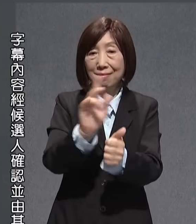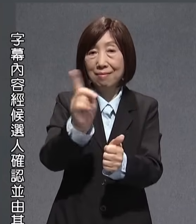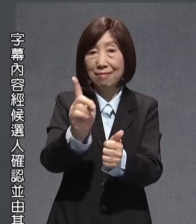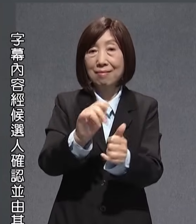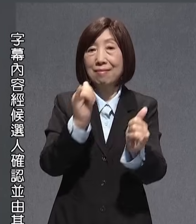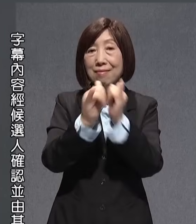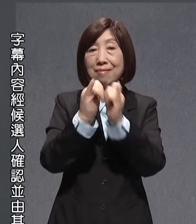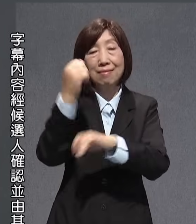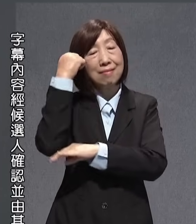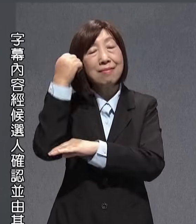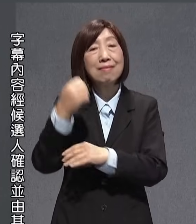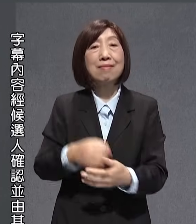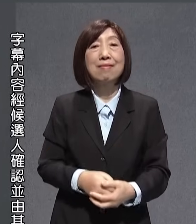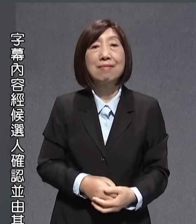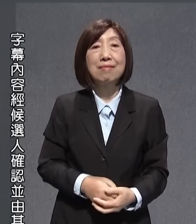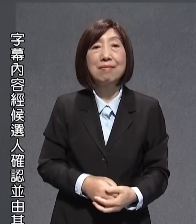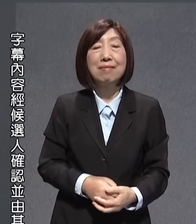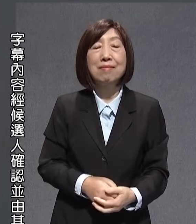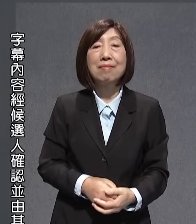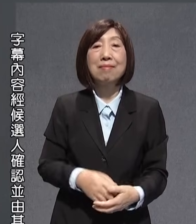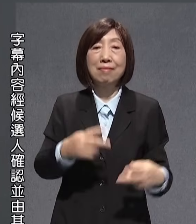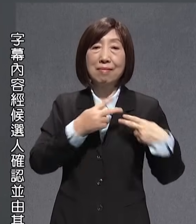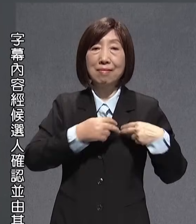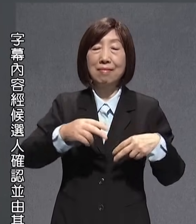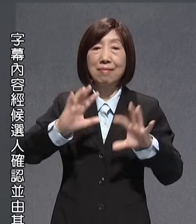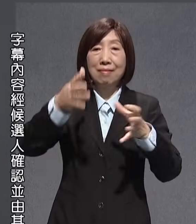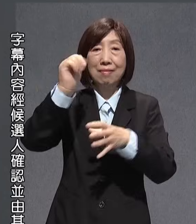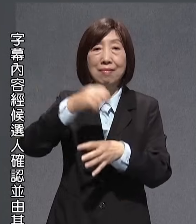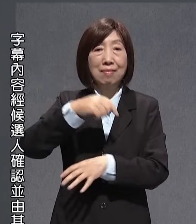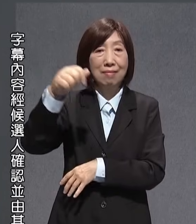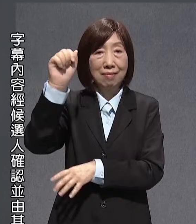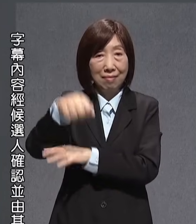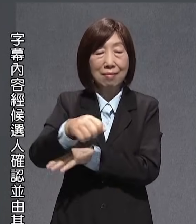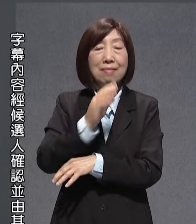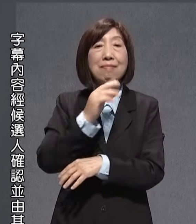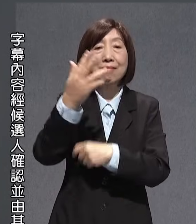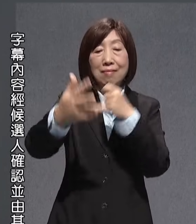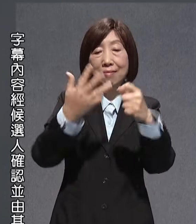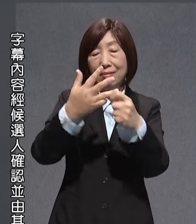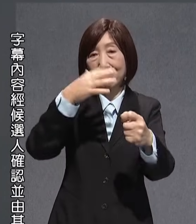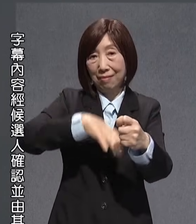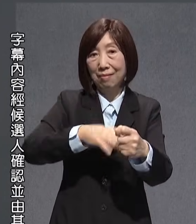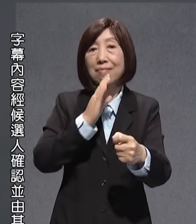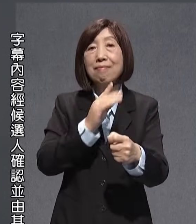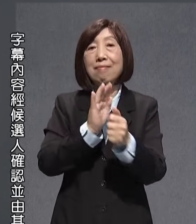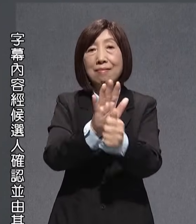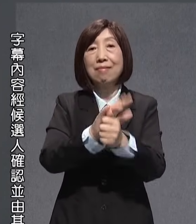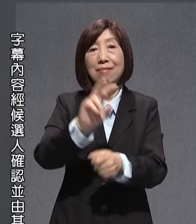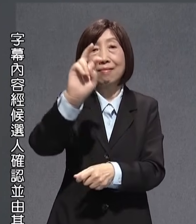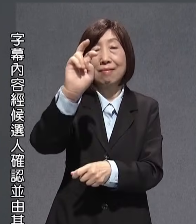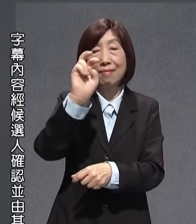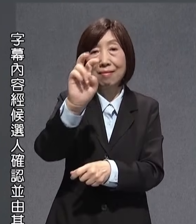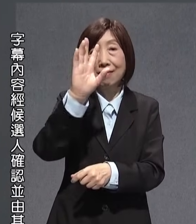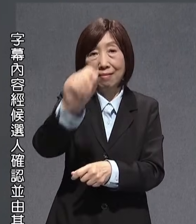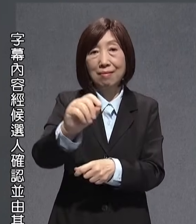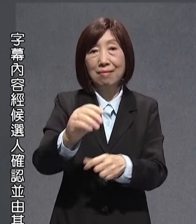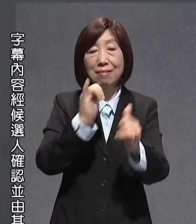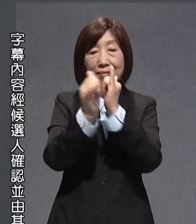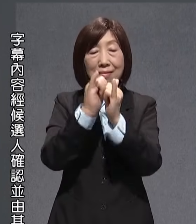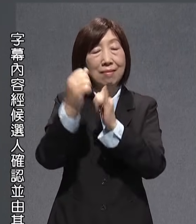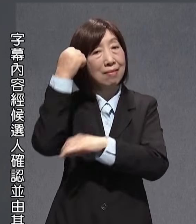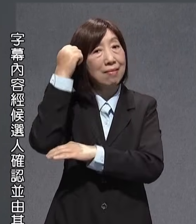社会住宅。蔡英文总统承诺在8年任内要推动200,000户的社会住